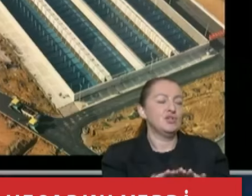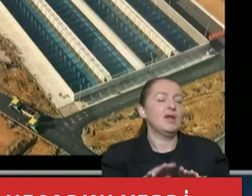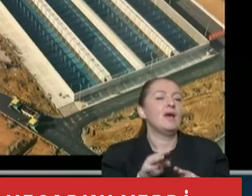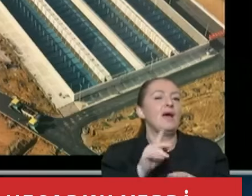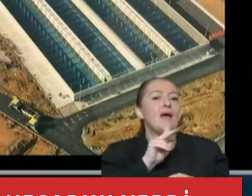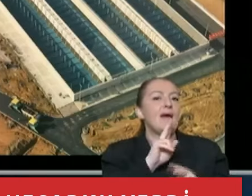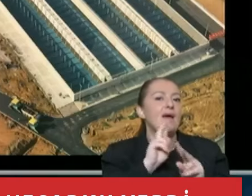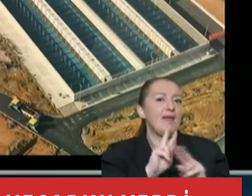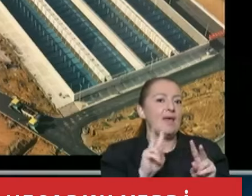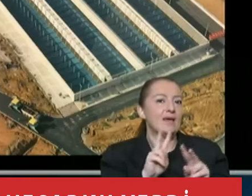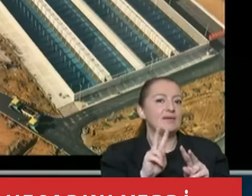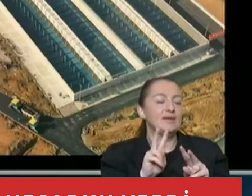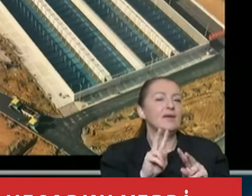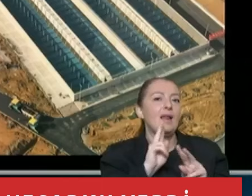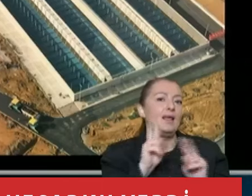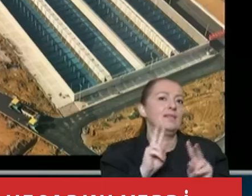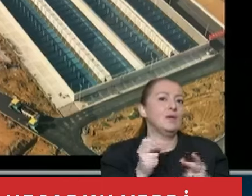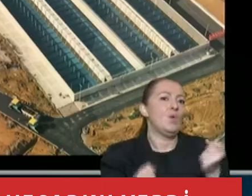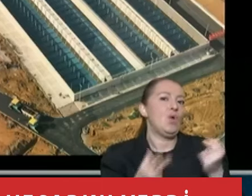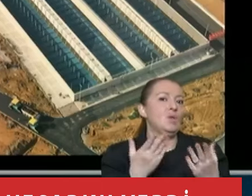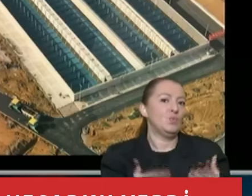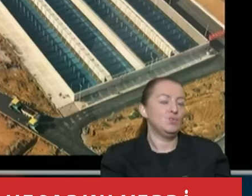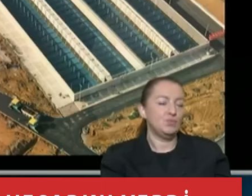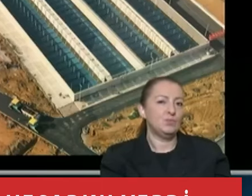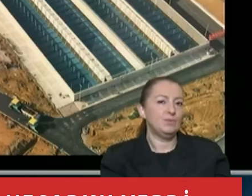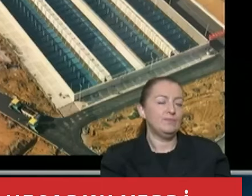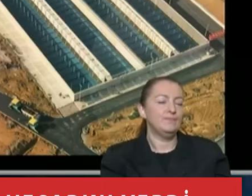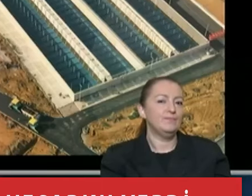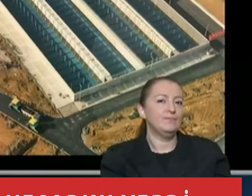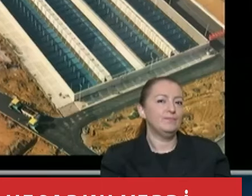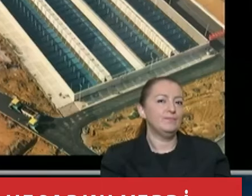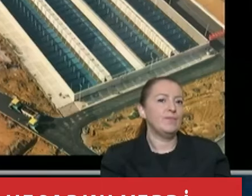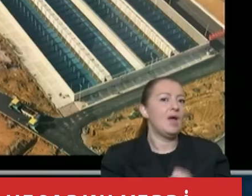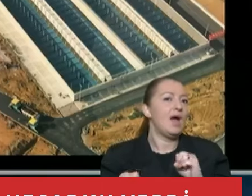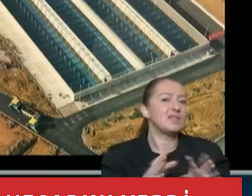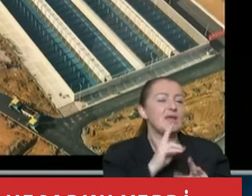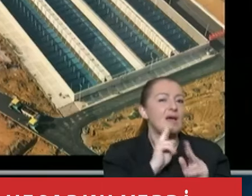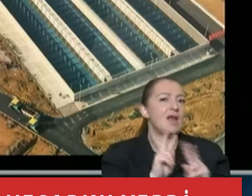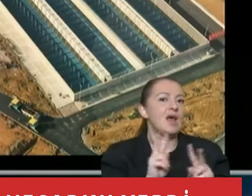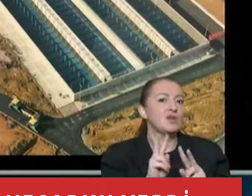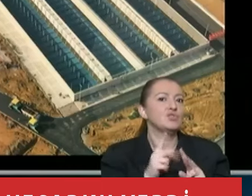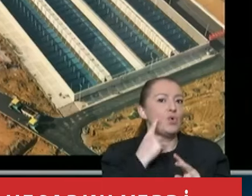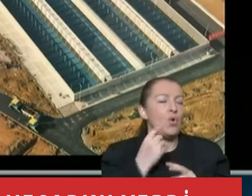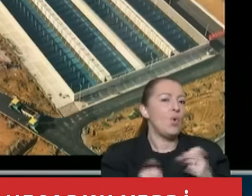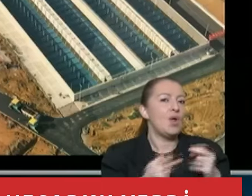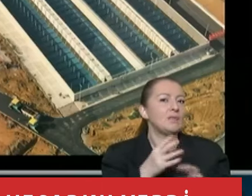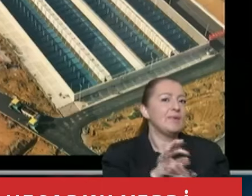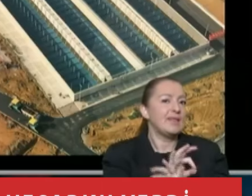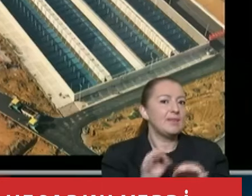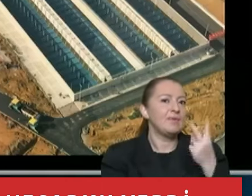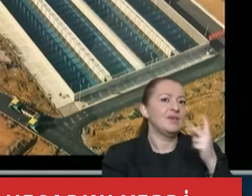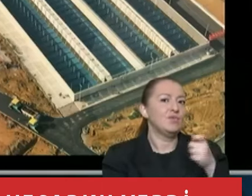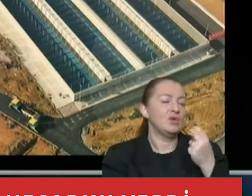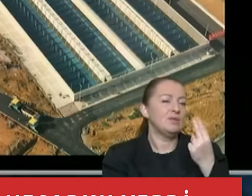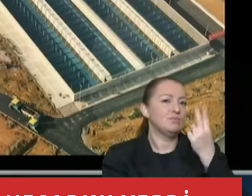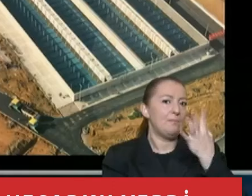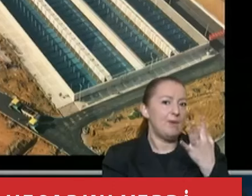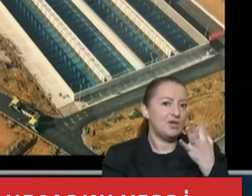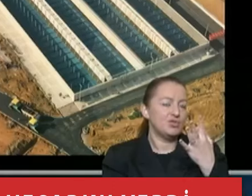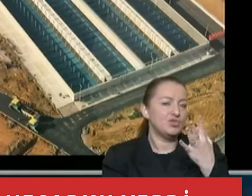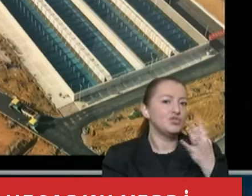ihtiyacına eşdeğer elektrik üretiyoruz Bu sayede atıktan enerji üretimini tam 2.75